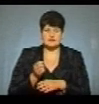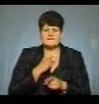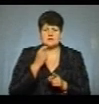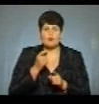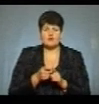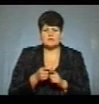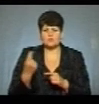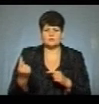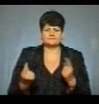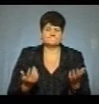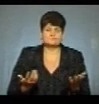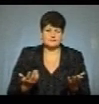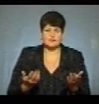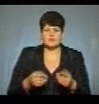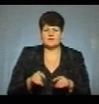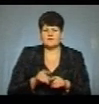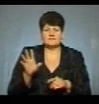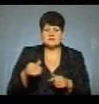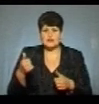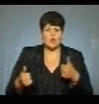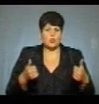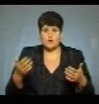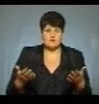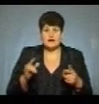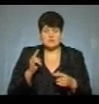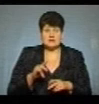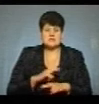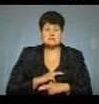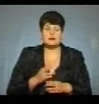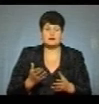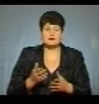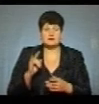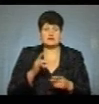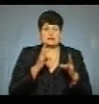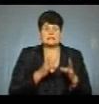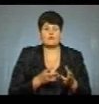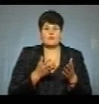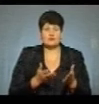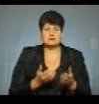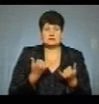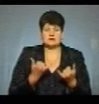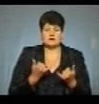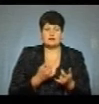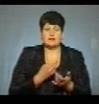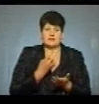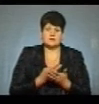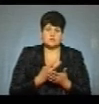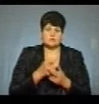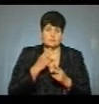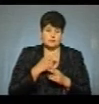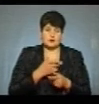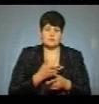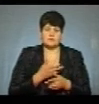відповідальність з одної на іншу, ніби всіх все добре, але дитина загинула і дитина травмована. Зараз лежить там, якщо я не